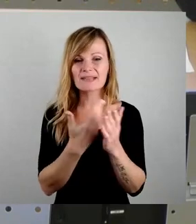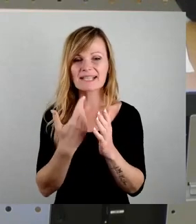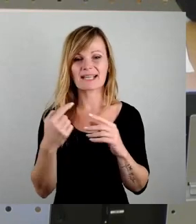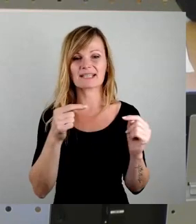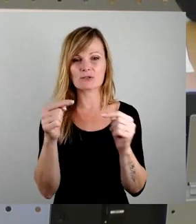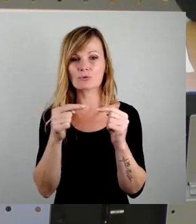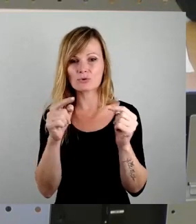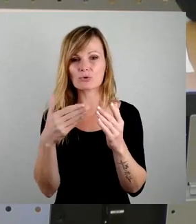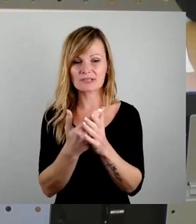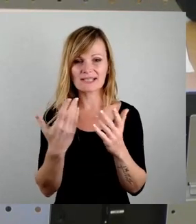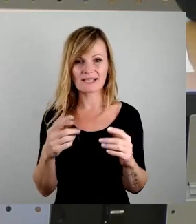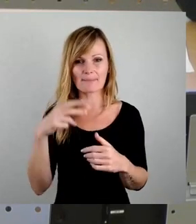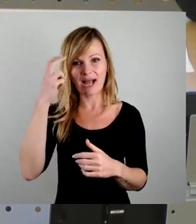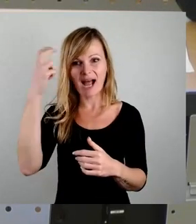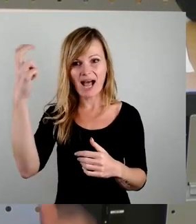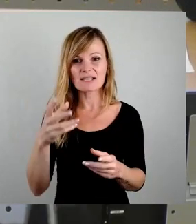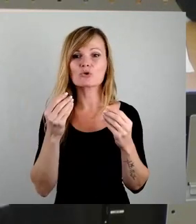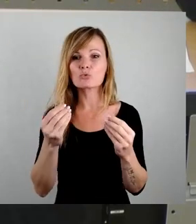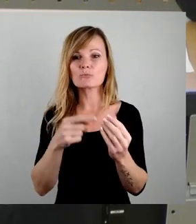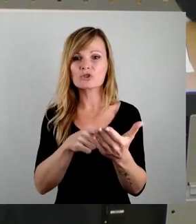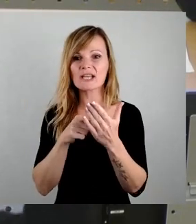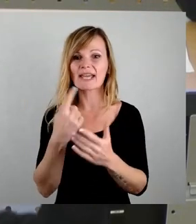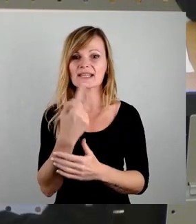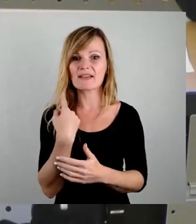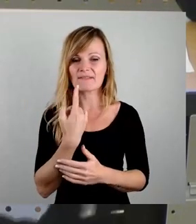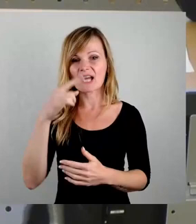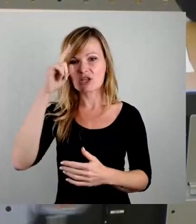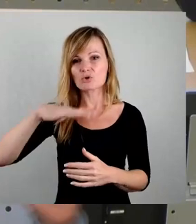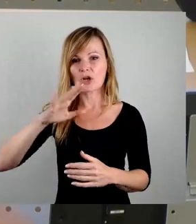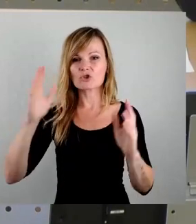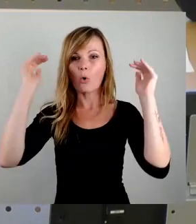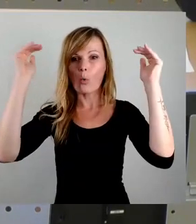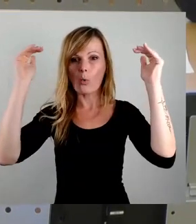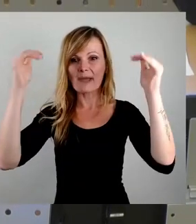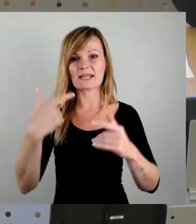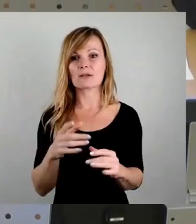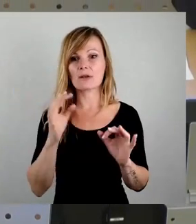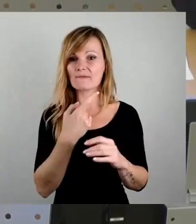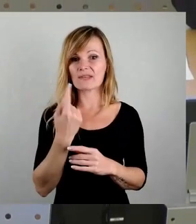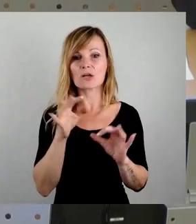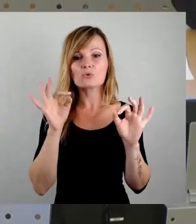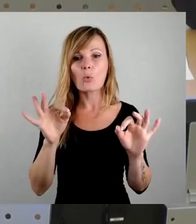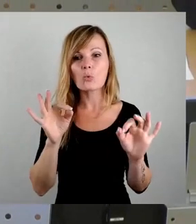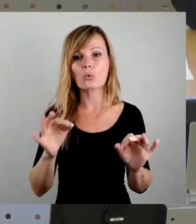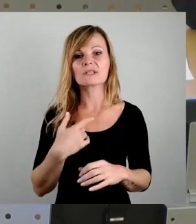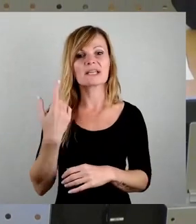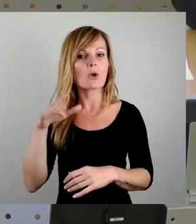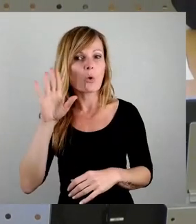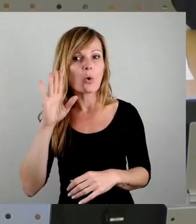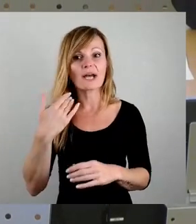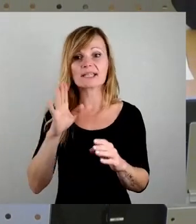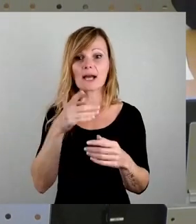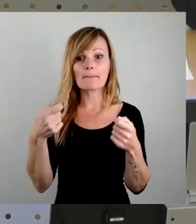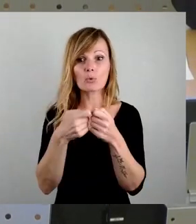in dem Rat so typisch zeigt, wir sind als Deutsche noch dort oben, uns geht es so gut. Und wenn ich immer höre, der Bund muss bezahlen, der Freistaat